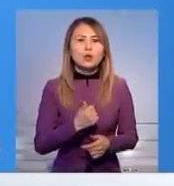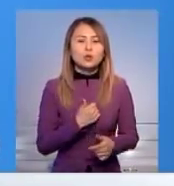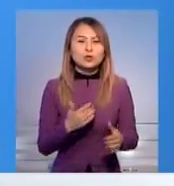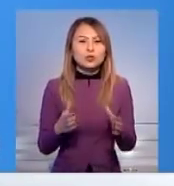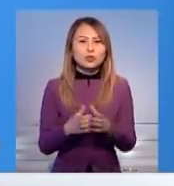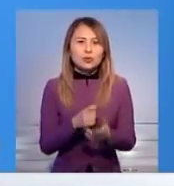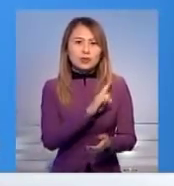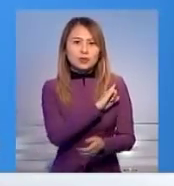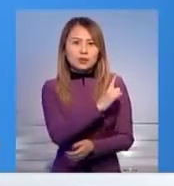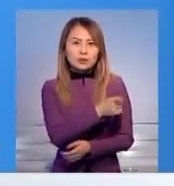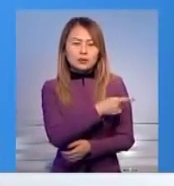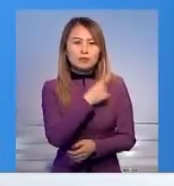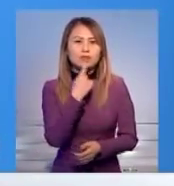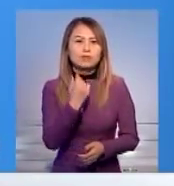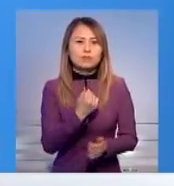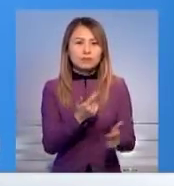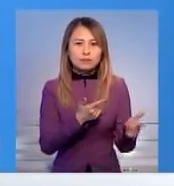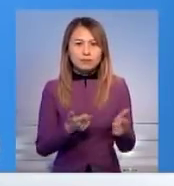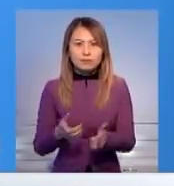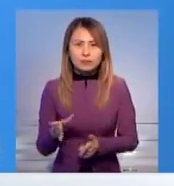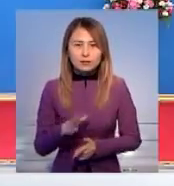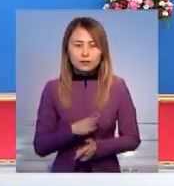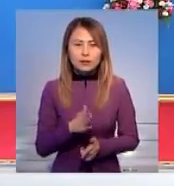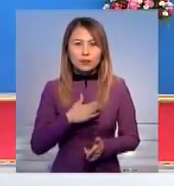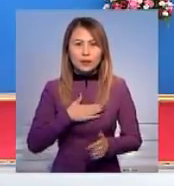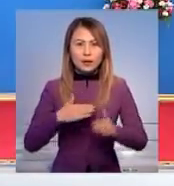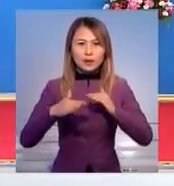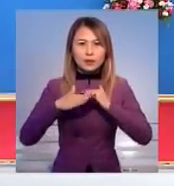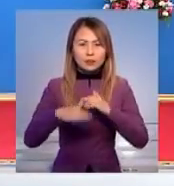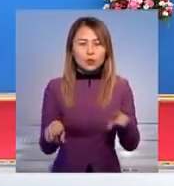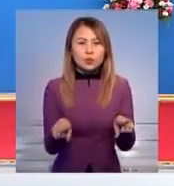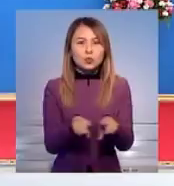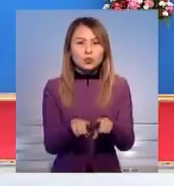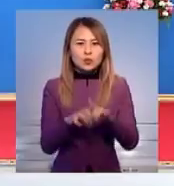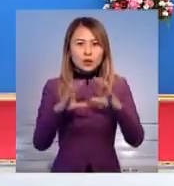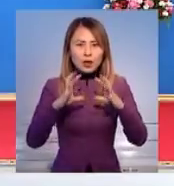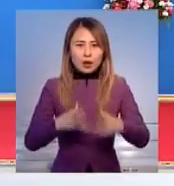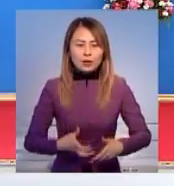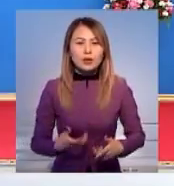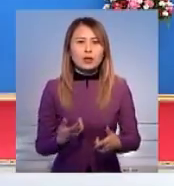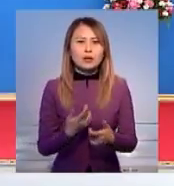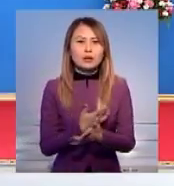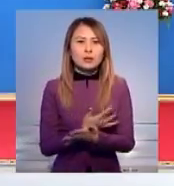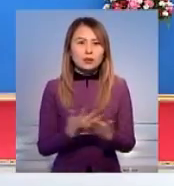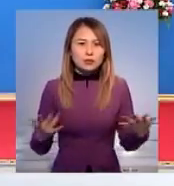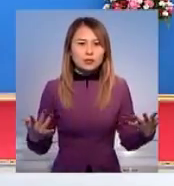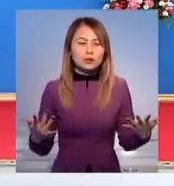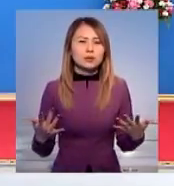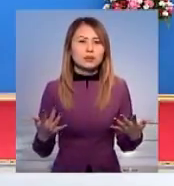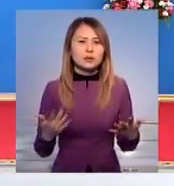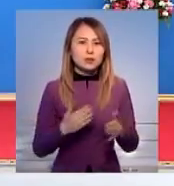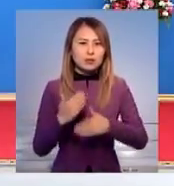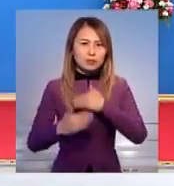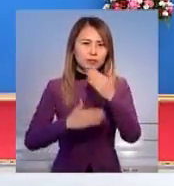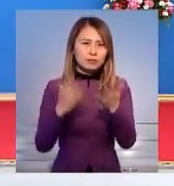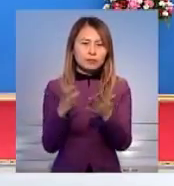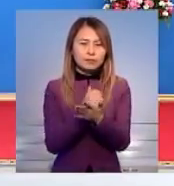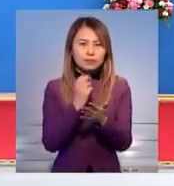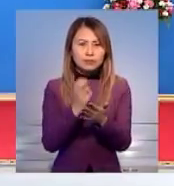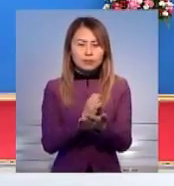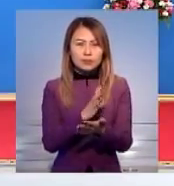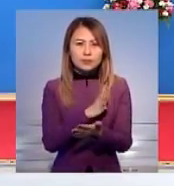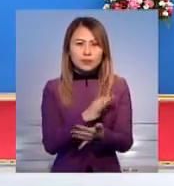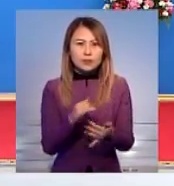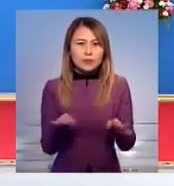заманда дамып, кәсіби шебер армияға айналды. Елімізде де халықаралық аренада да биік шыңдарды бағындыра білдік.